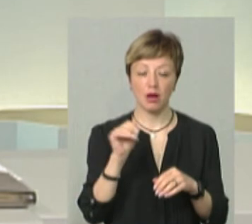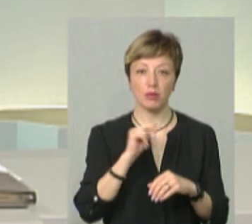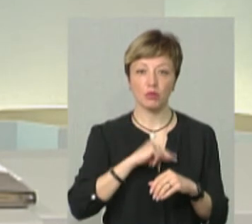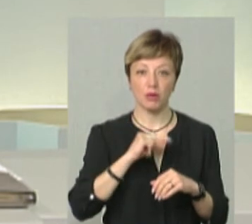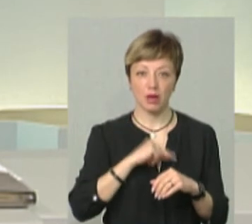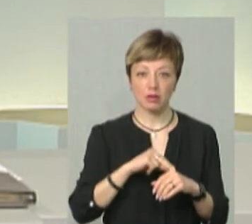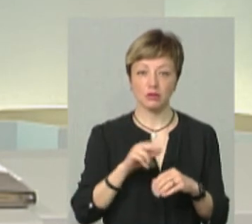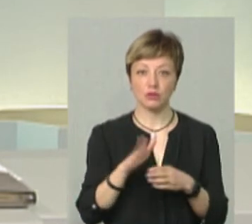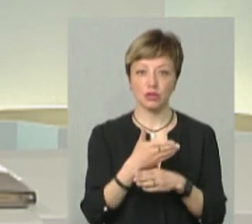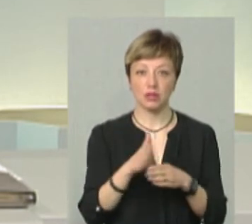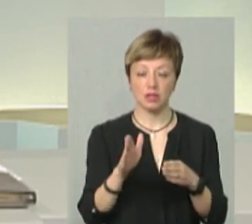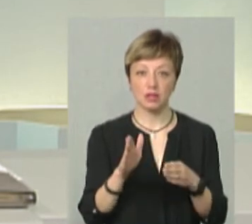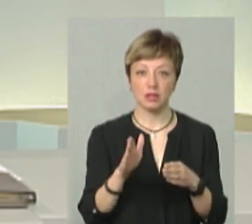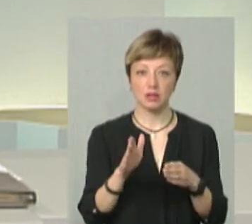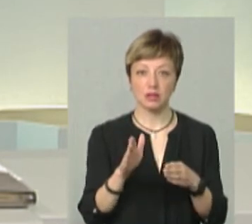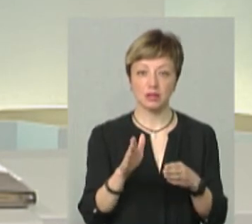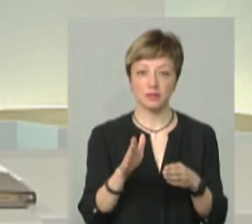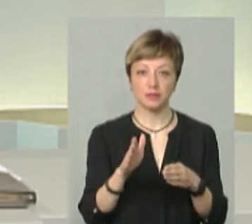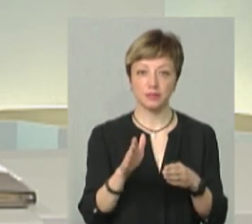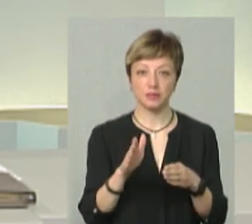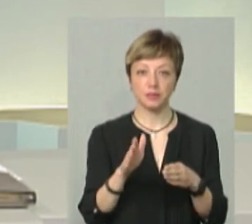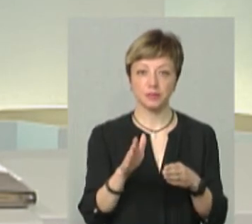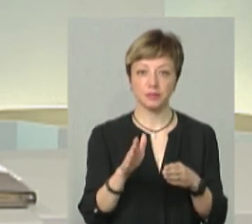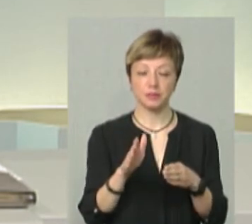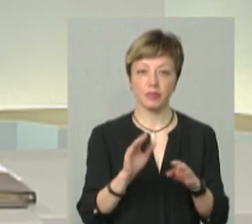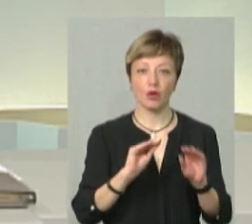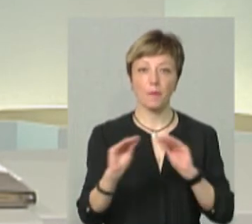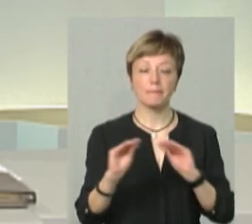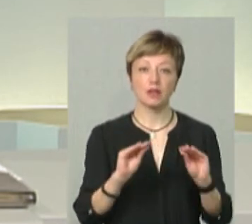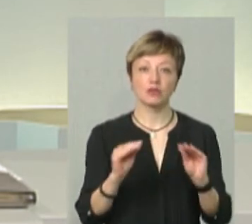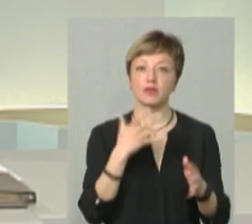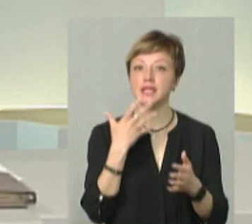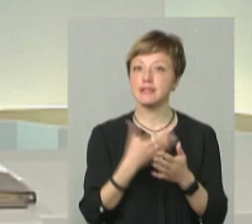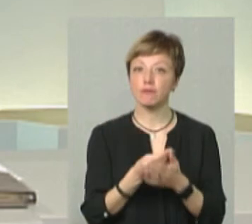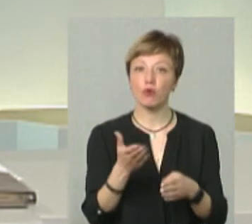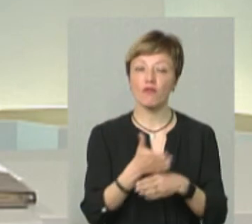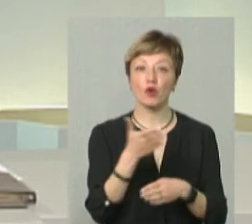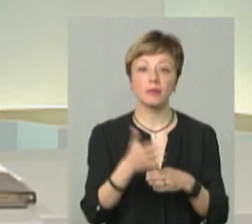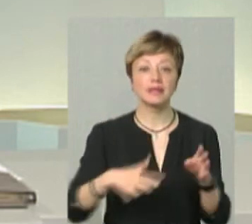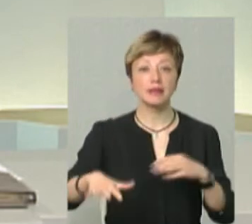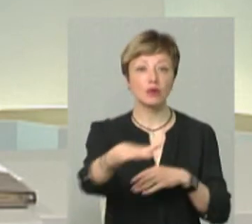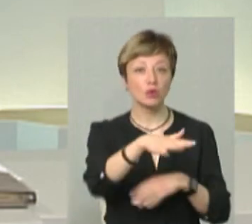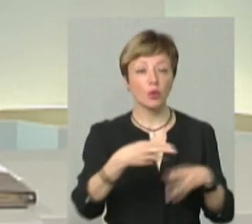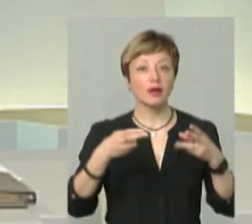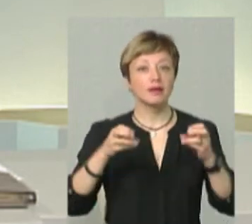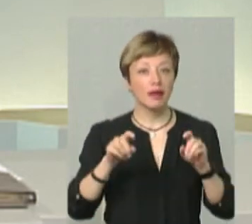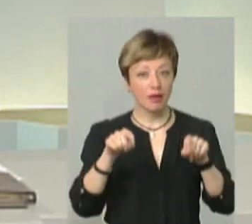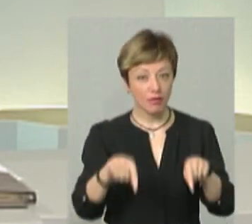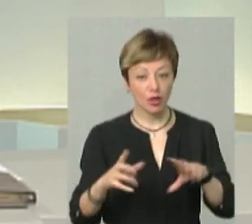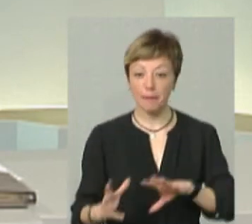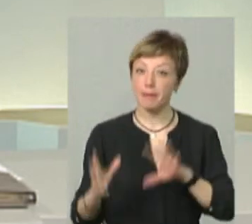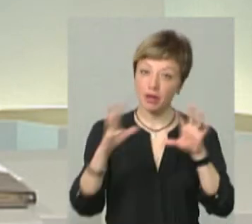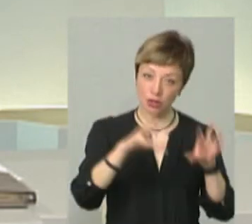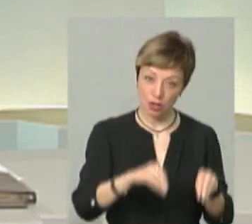працю в частині, скажімо так, облаштування свого виробництва на тих територіях, де вони тут